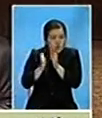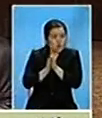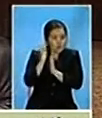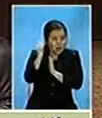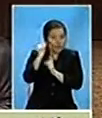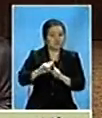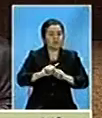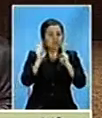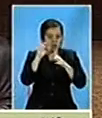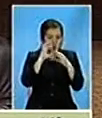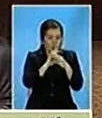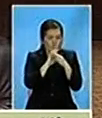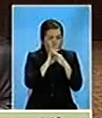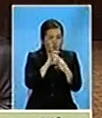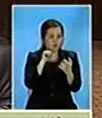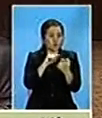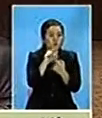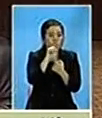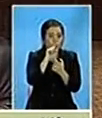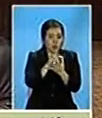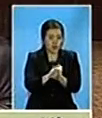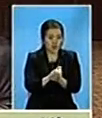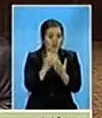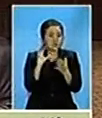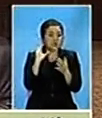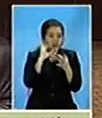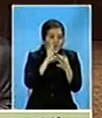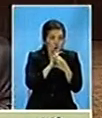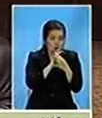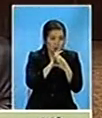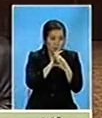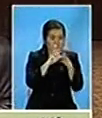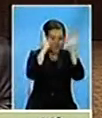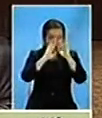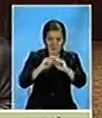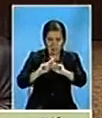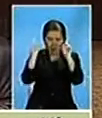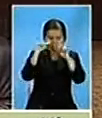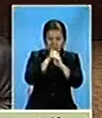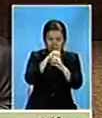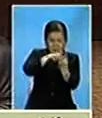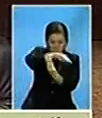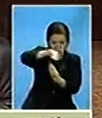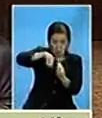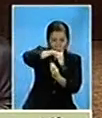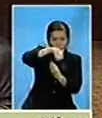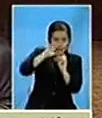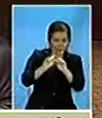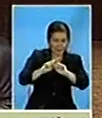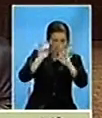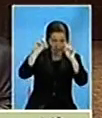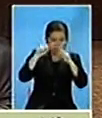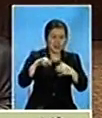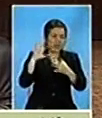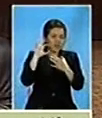กต์ใช้และจะเกิดในสิ่งที่เรียกว่าภาคพิสดารขึ้นมาคือวิชาชีพการแพทย์แผนไทยภ